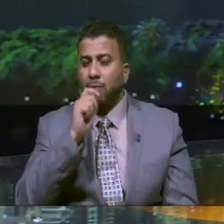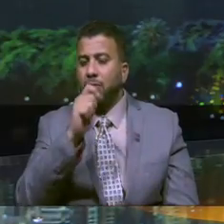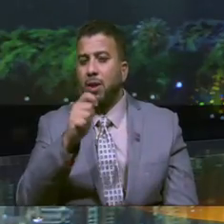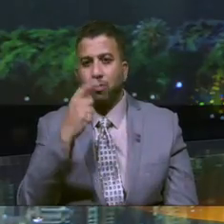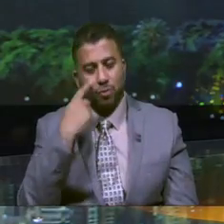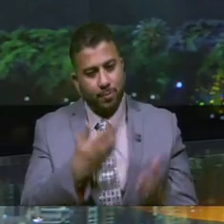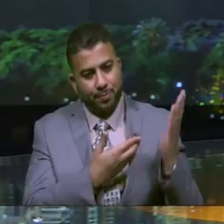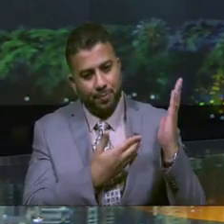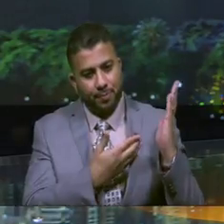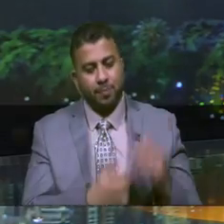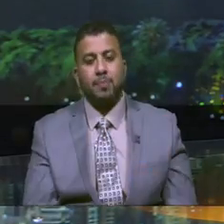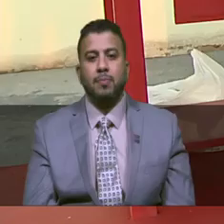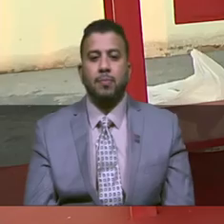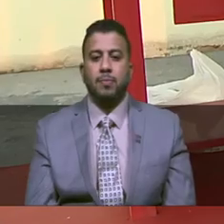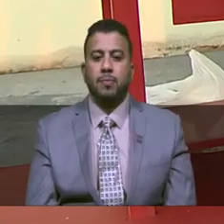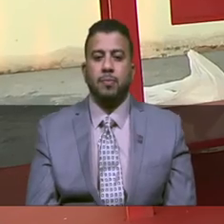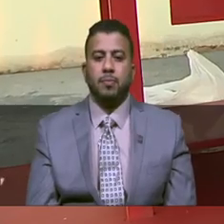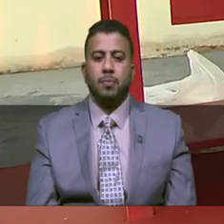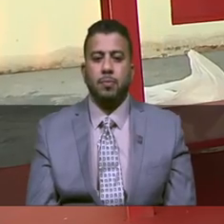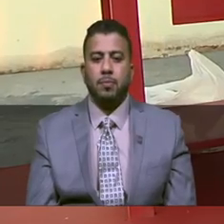في التقرير التالي.